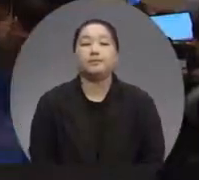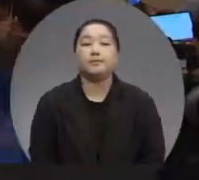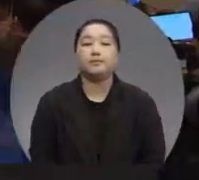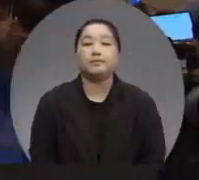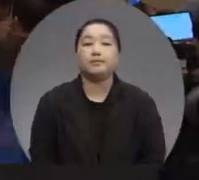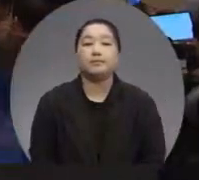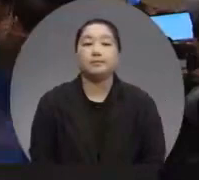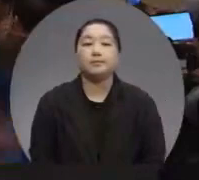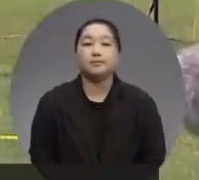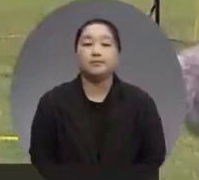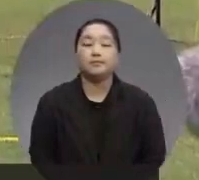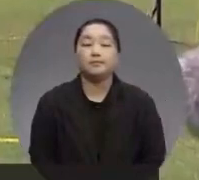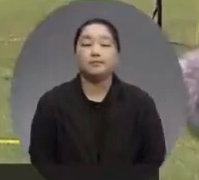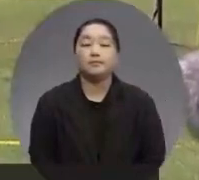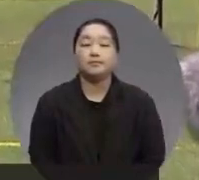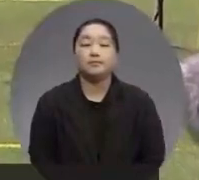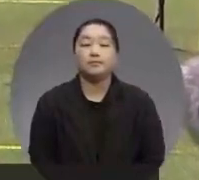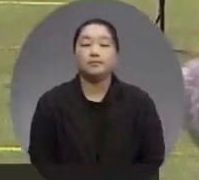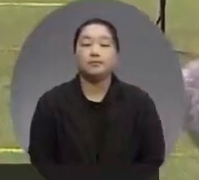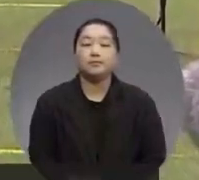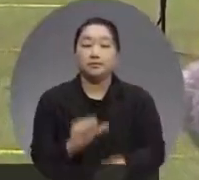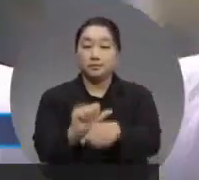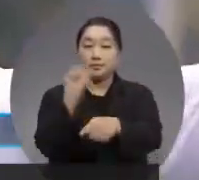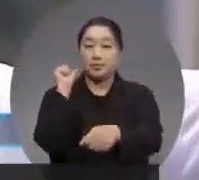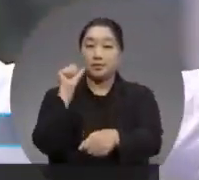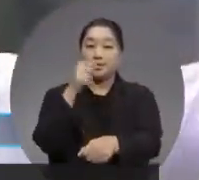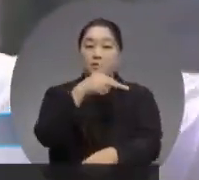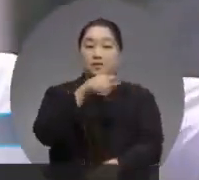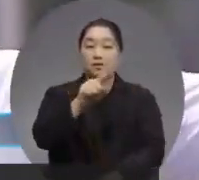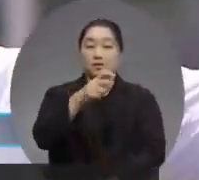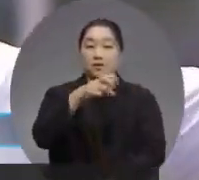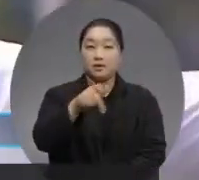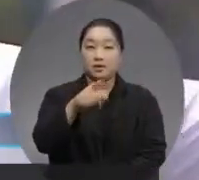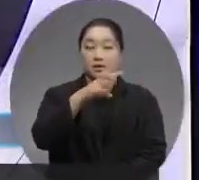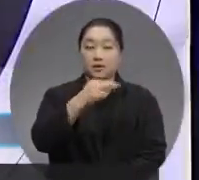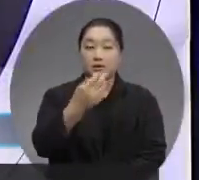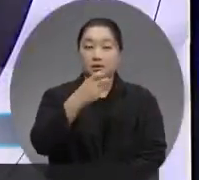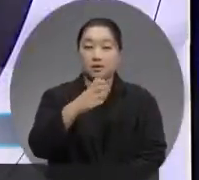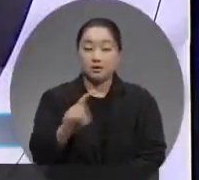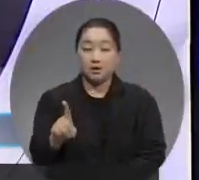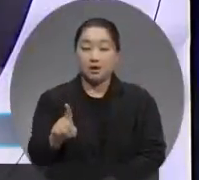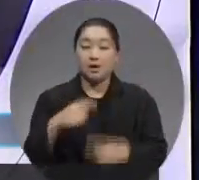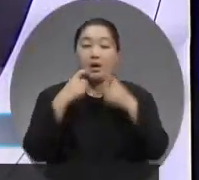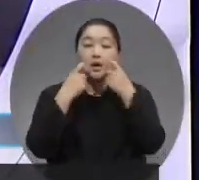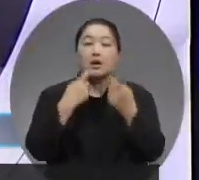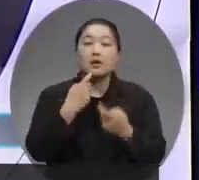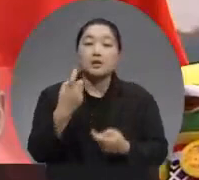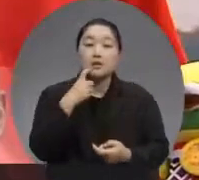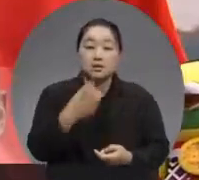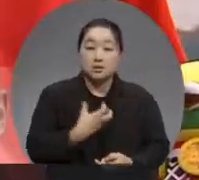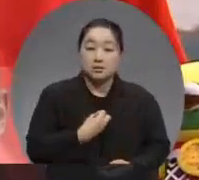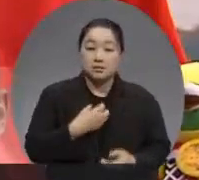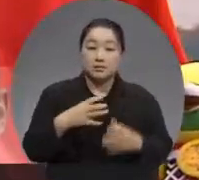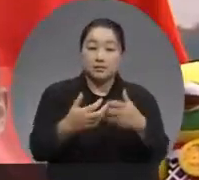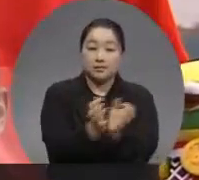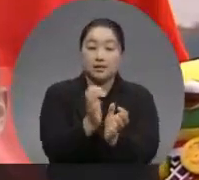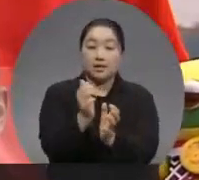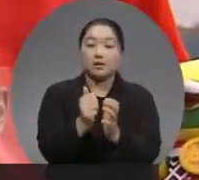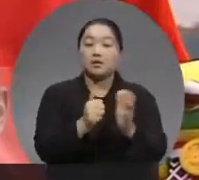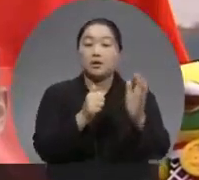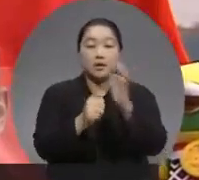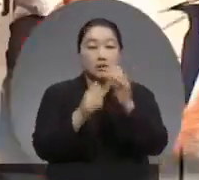다하도록 하겠습니다. 5년 전 자카르타 팔렘방에서 개인 금메달을 땄지만 단체전 우승을 못한